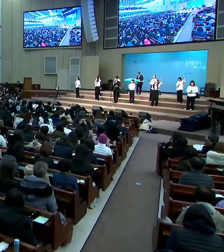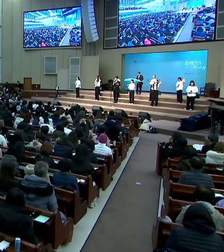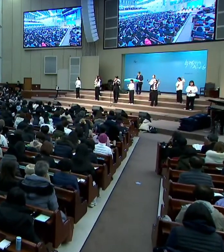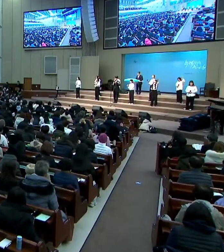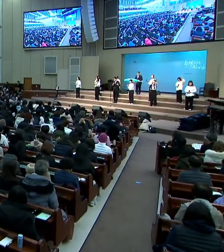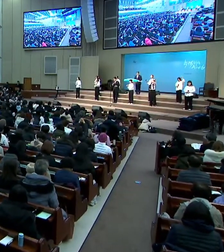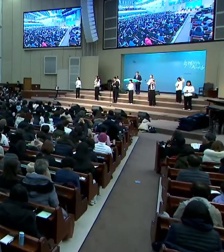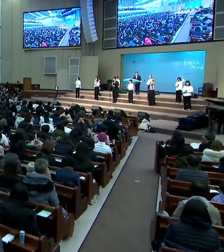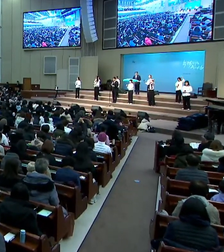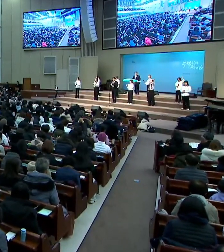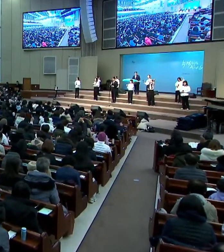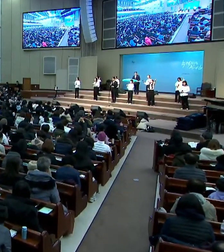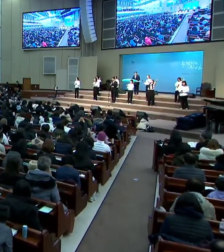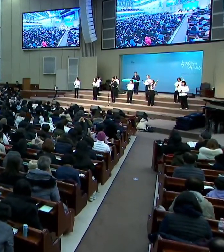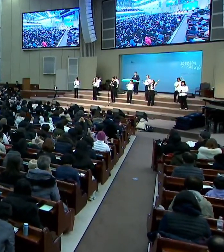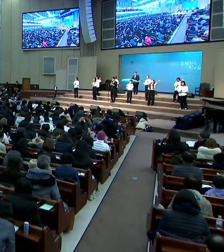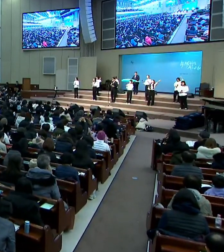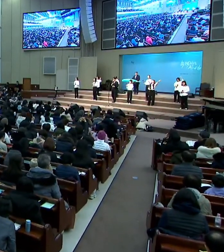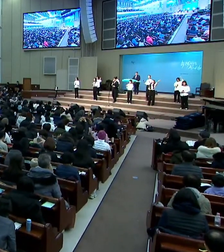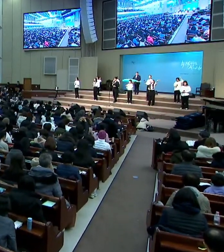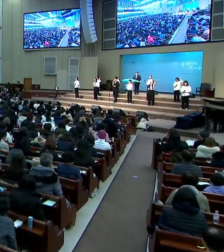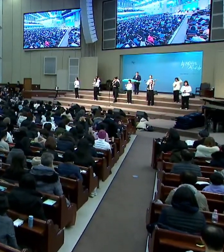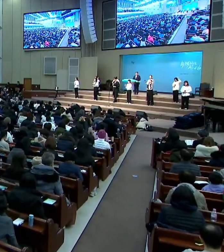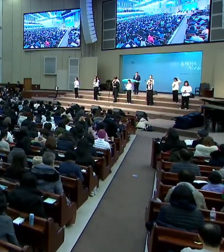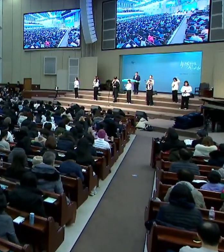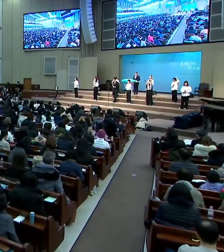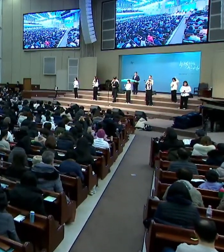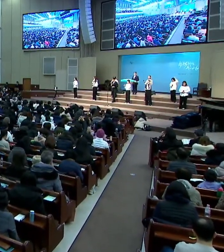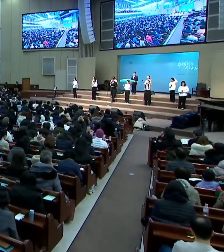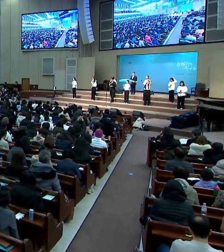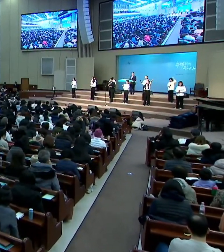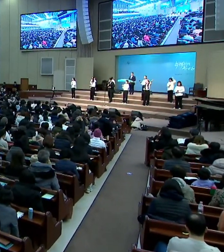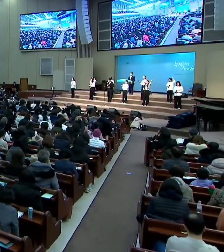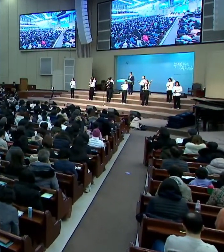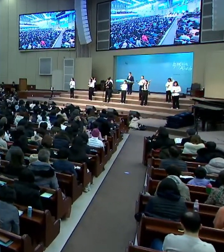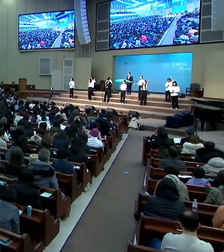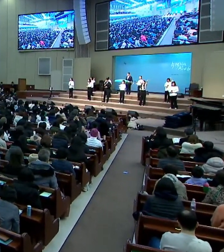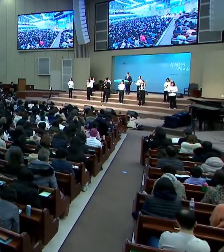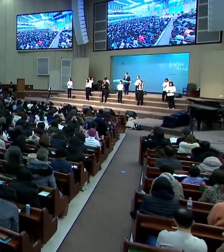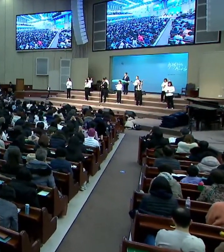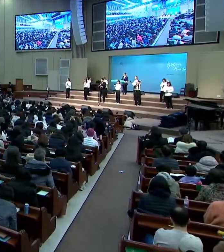하나님을 만날 수 있도록 주님이여 역사하여 주시옵소서.